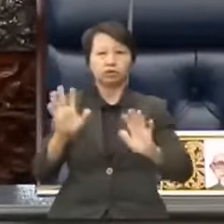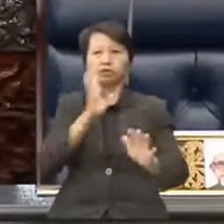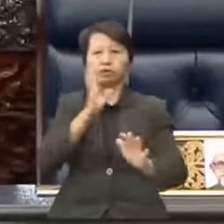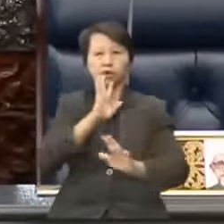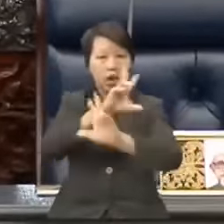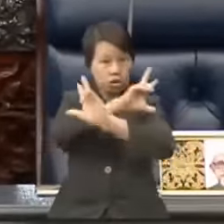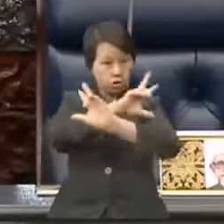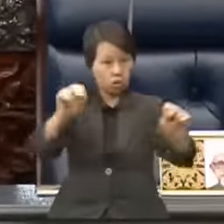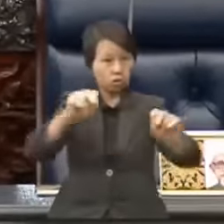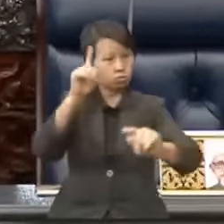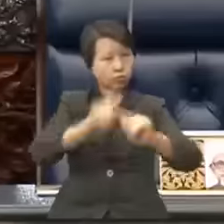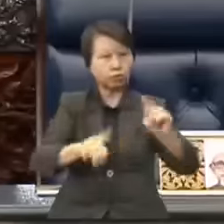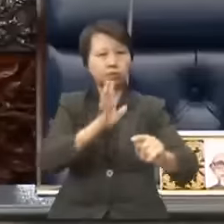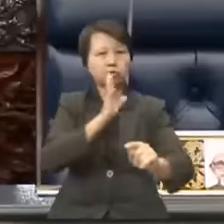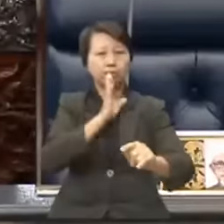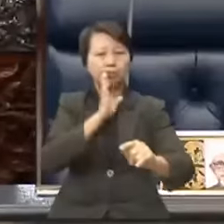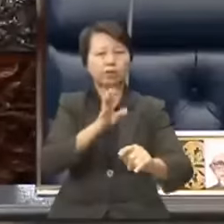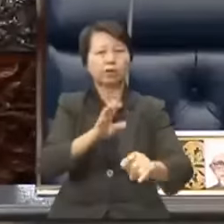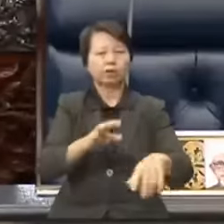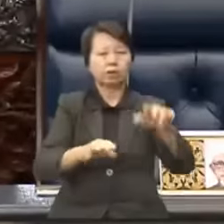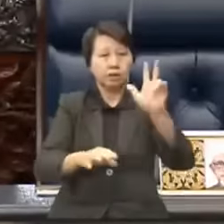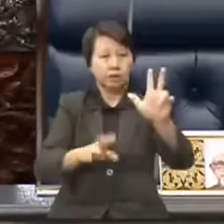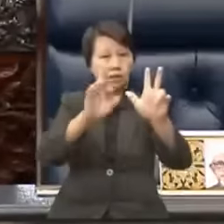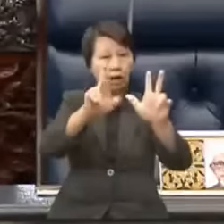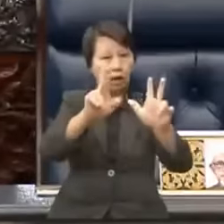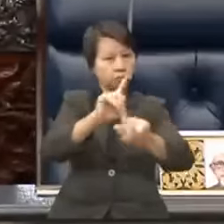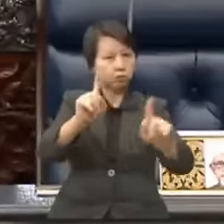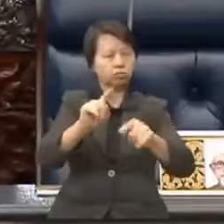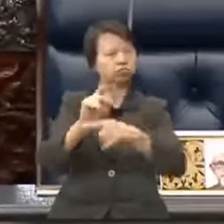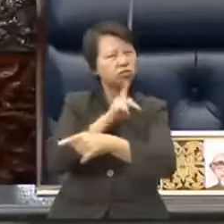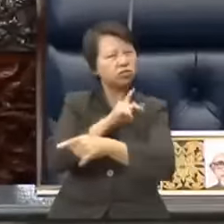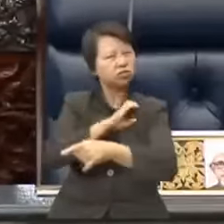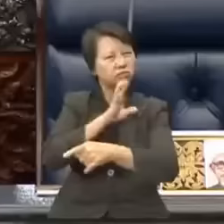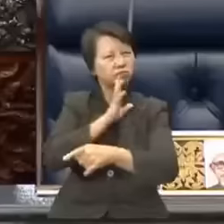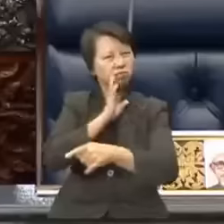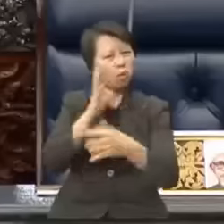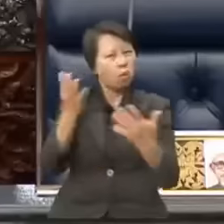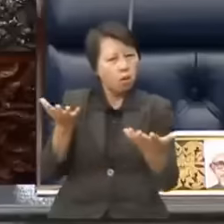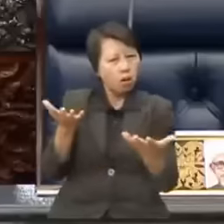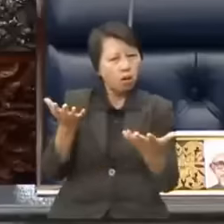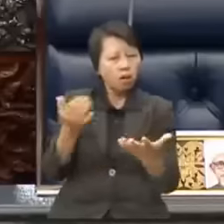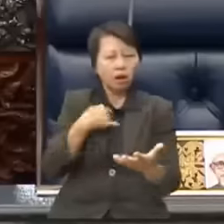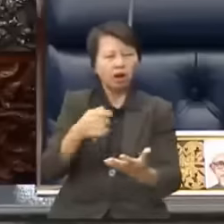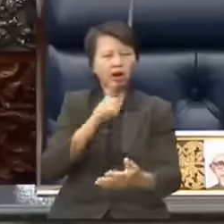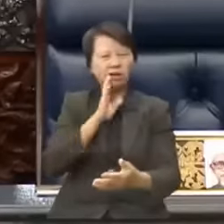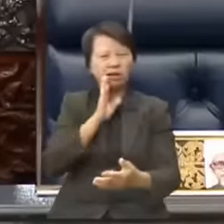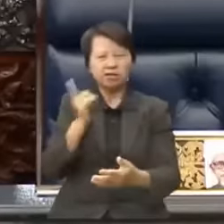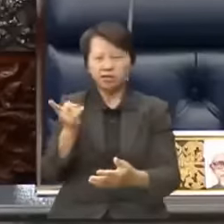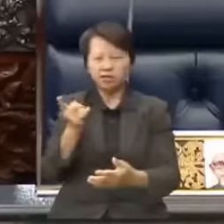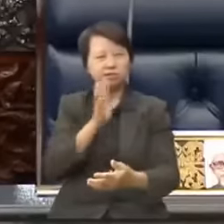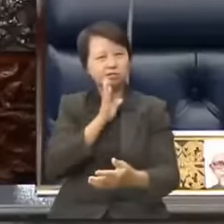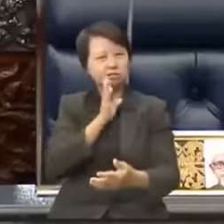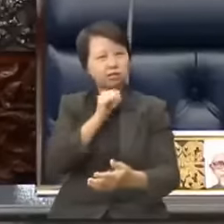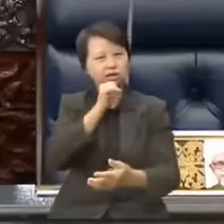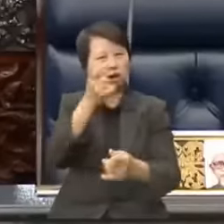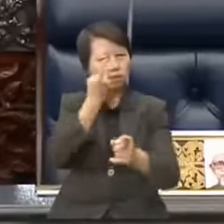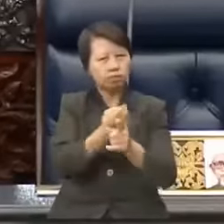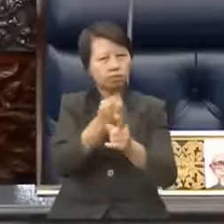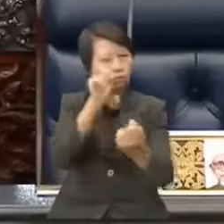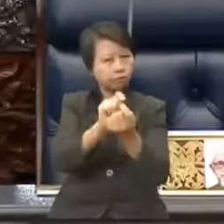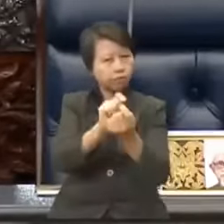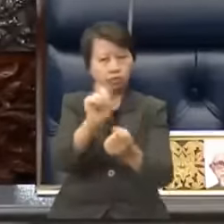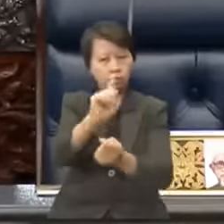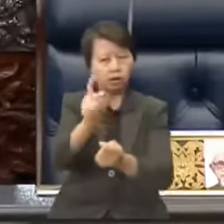langsung saya faham memang ada akta hasutan dan lainl lagi saya fikir kenyataan itu tidak tepat jadi saya minta